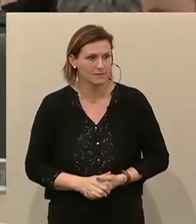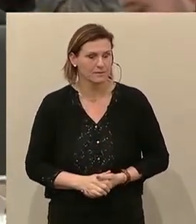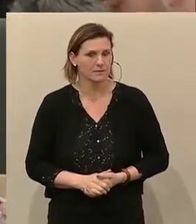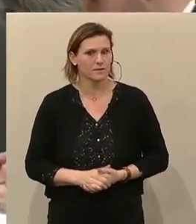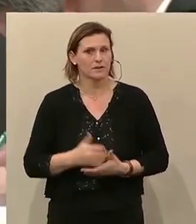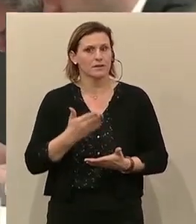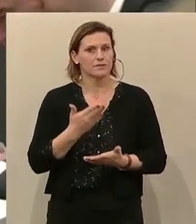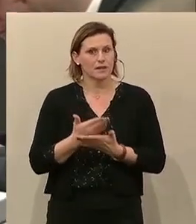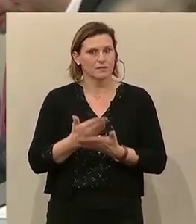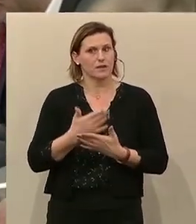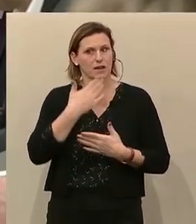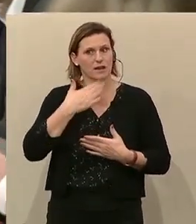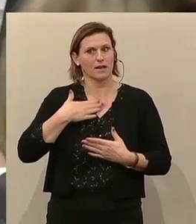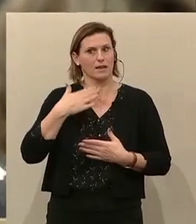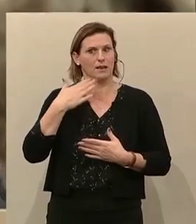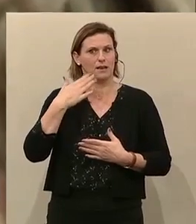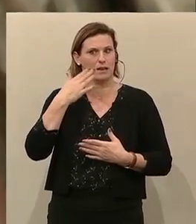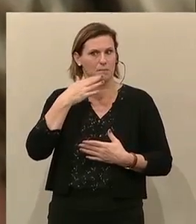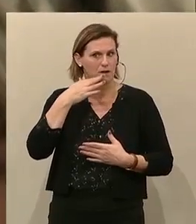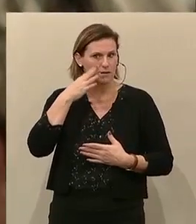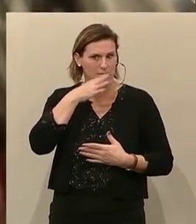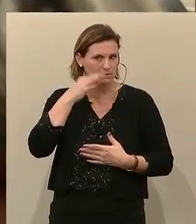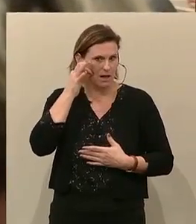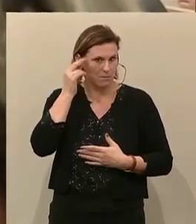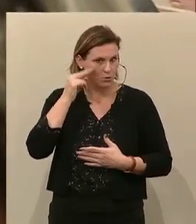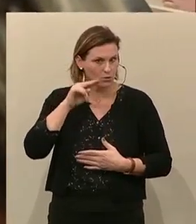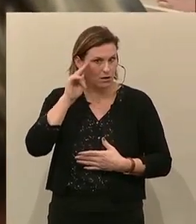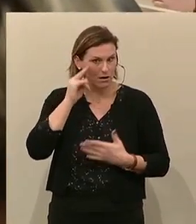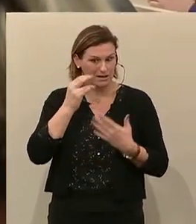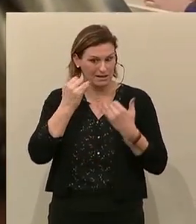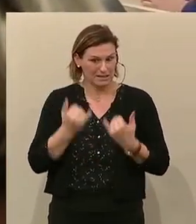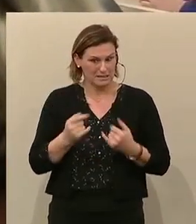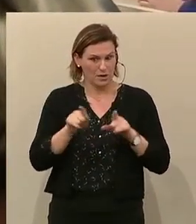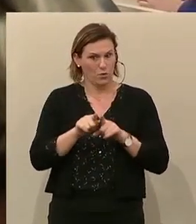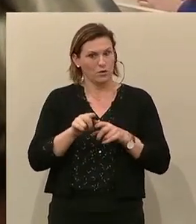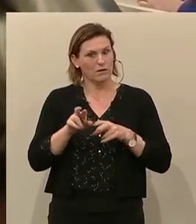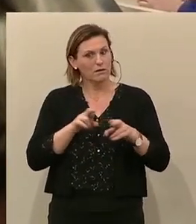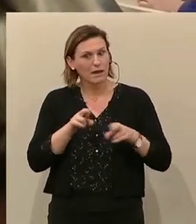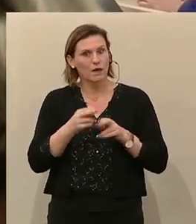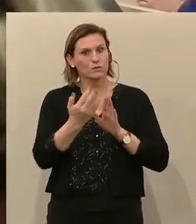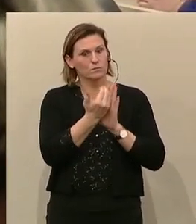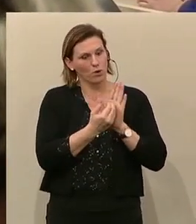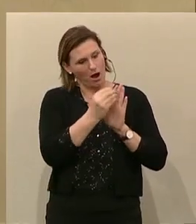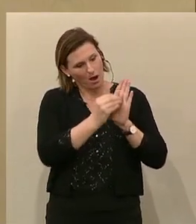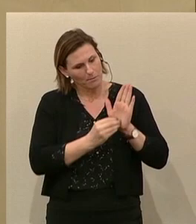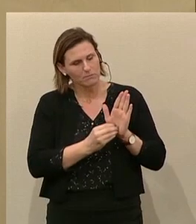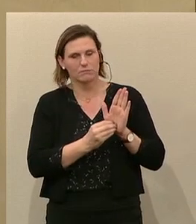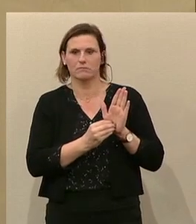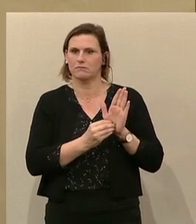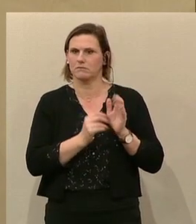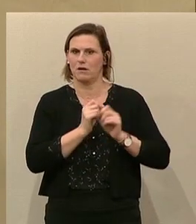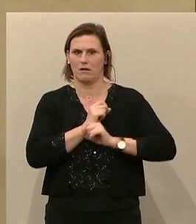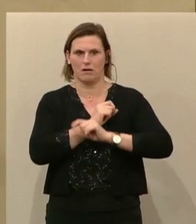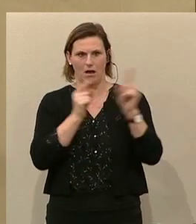Deswegen, sehr geehrte Damen und Herren, steht auch in diesem Regierungsprogramm, und dazu stehen wir auch, ein klares Bekenntnis zur